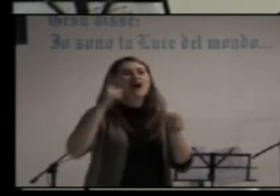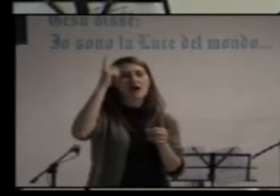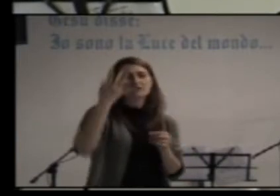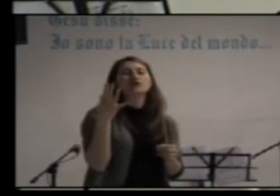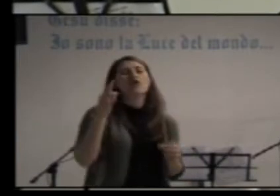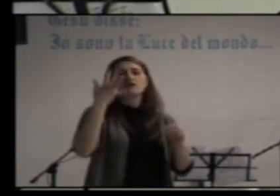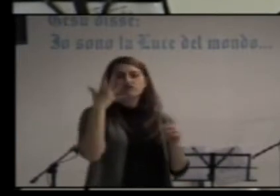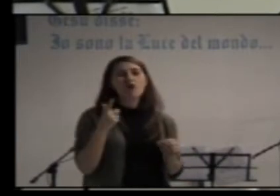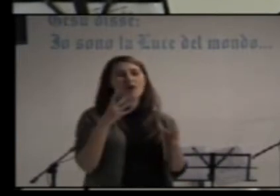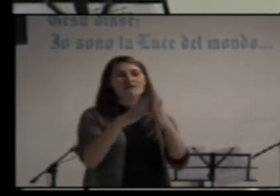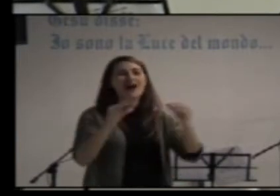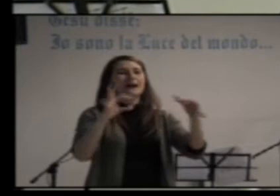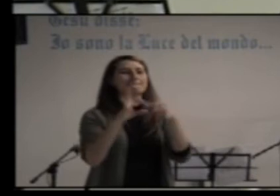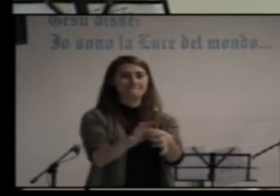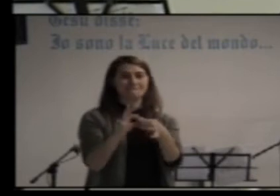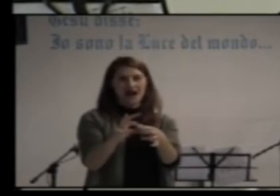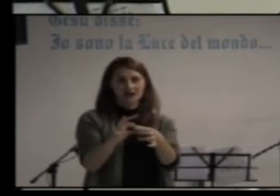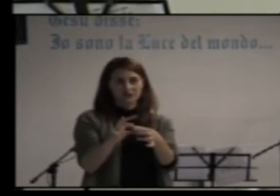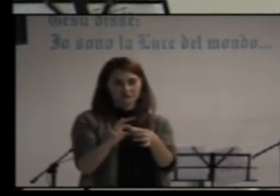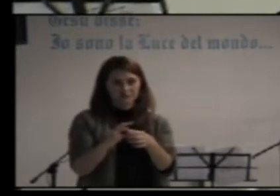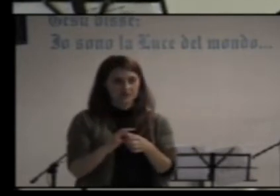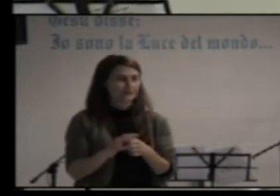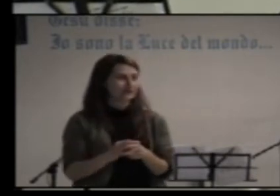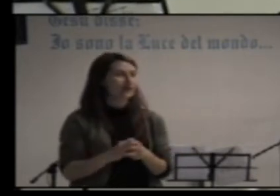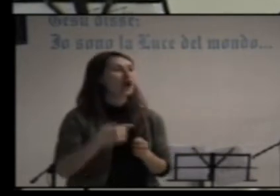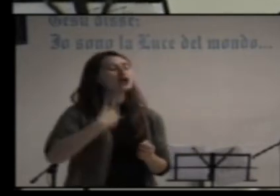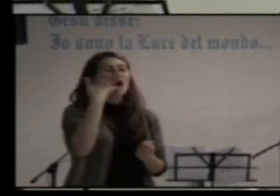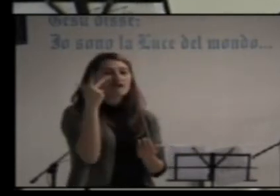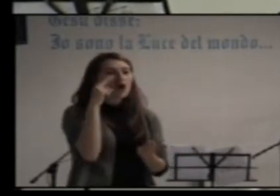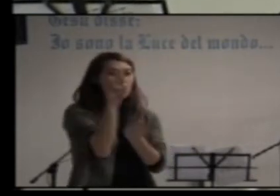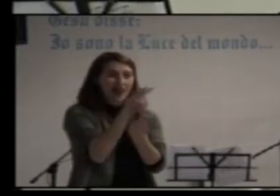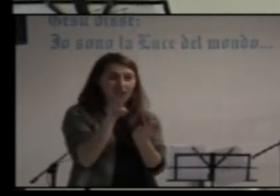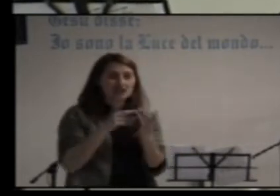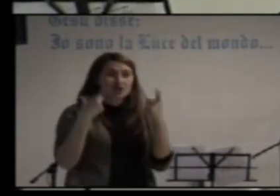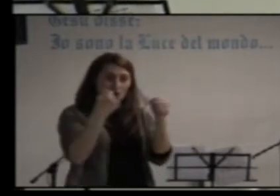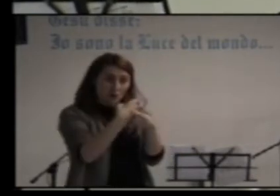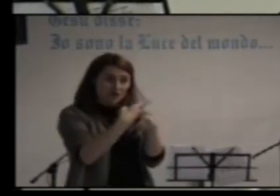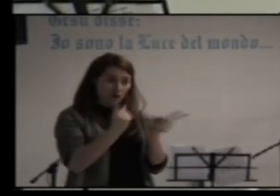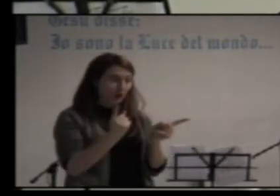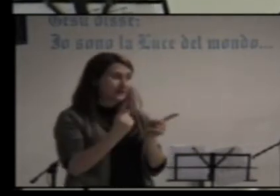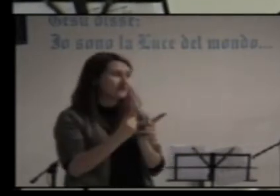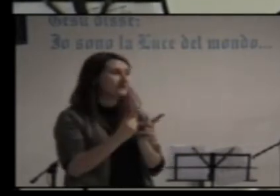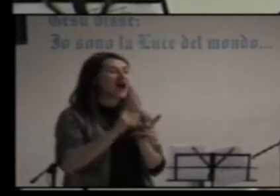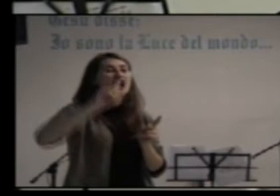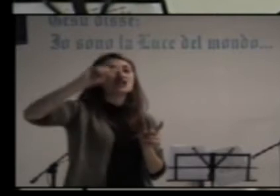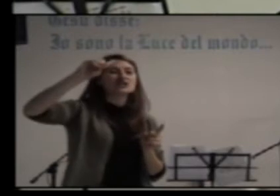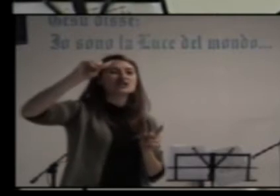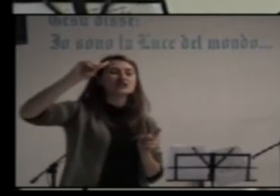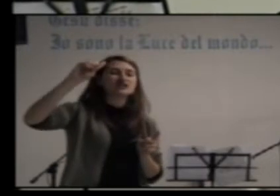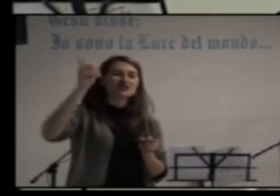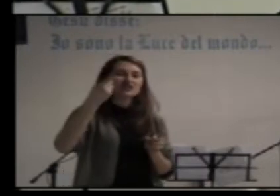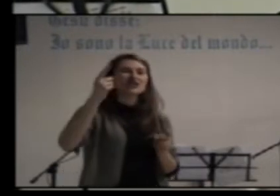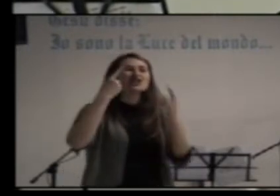patto. Ora, voglio leggere con voi intanto Geremia 1,